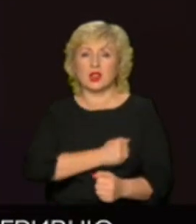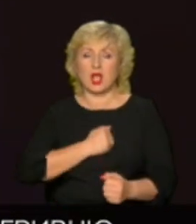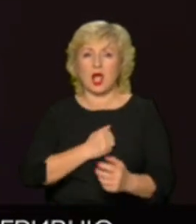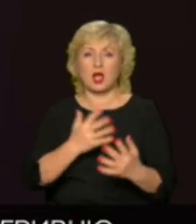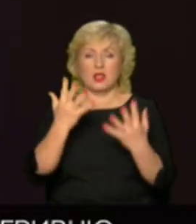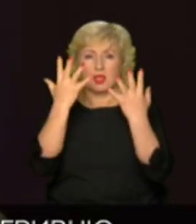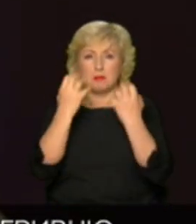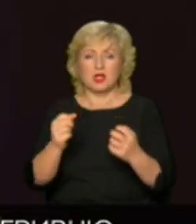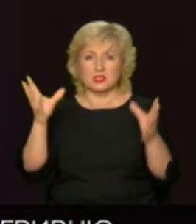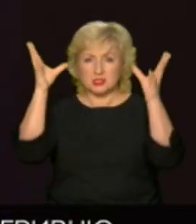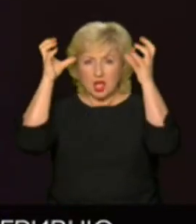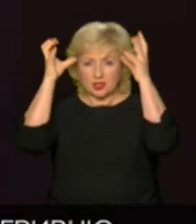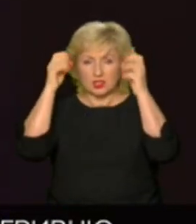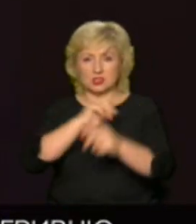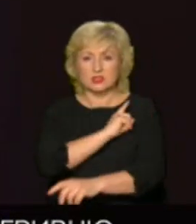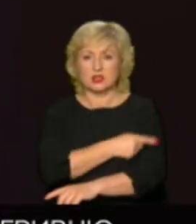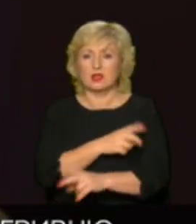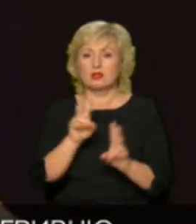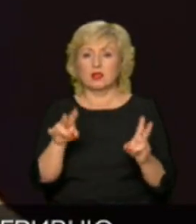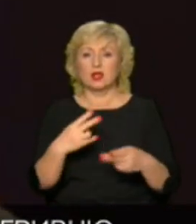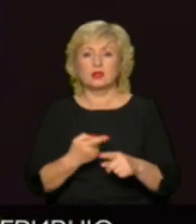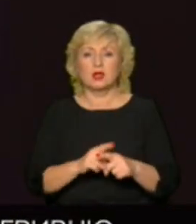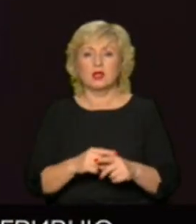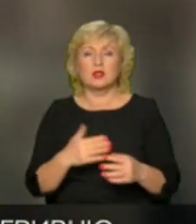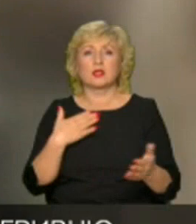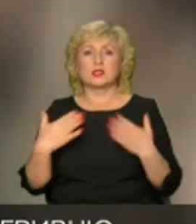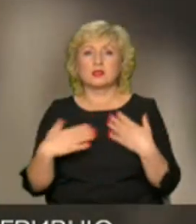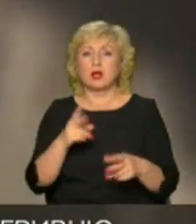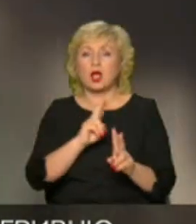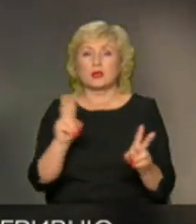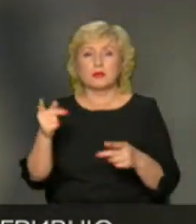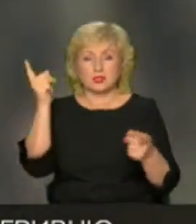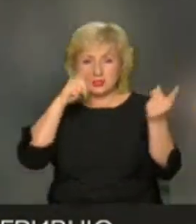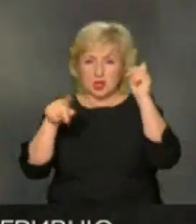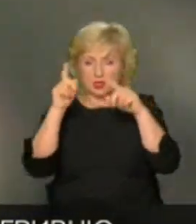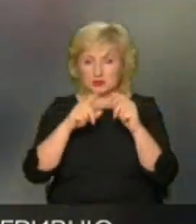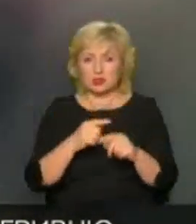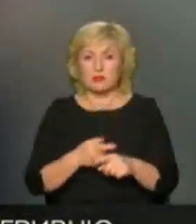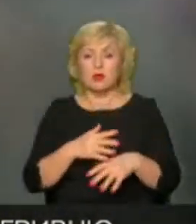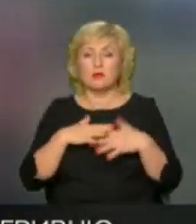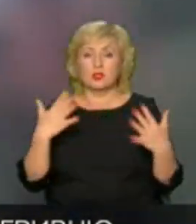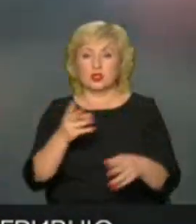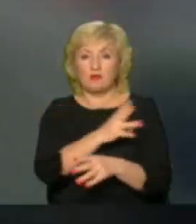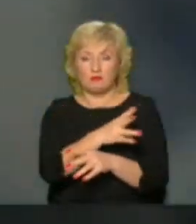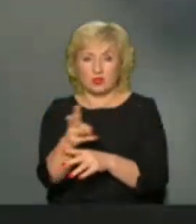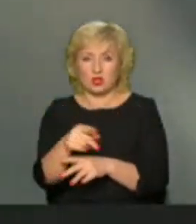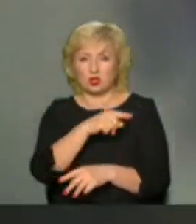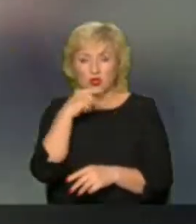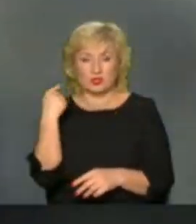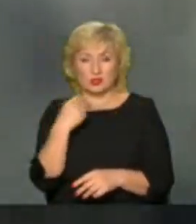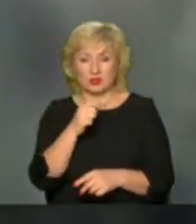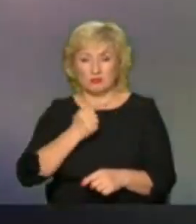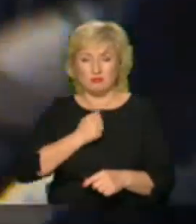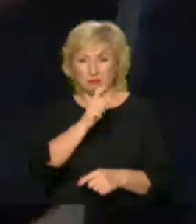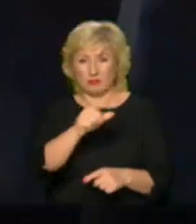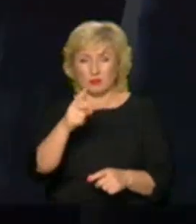сатанінські сили. І не треба відноситися до цього, як якимось сказкам. Перше враження від більшості відео з російськими мобіками – їх